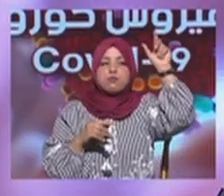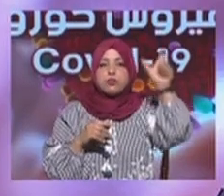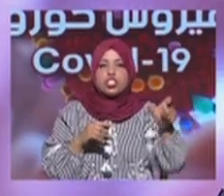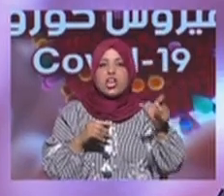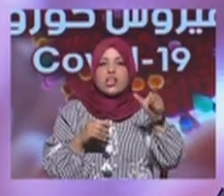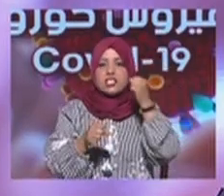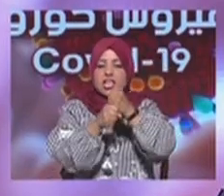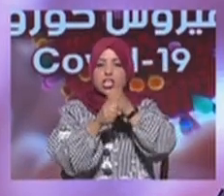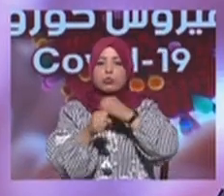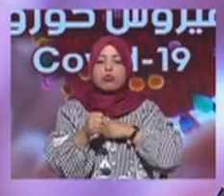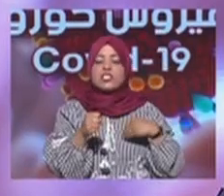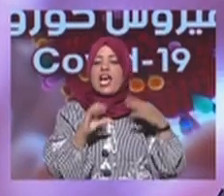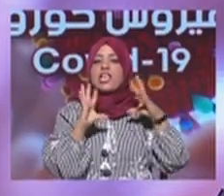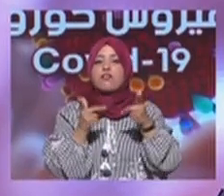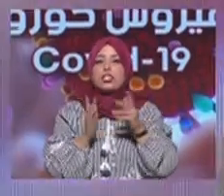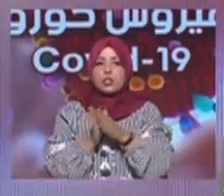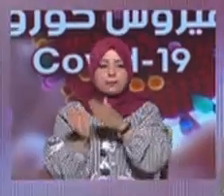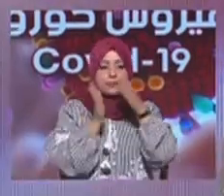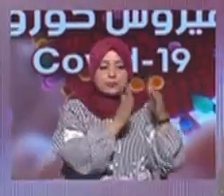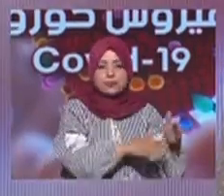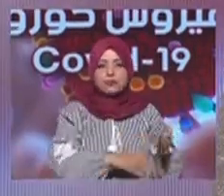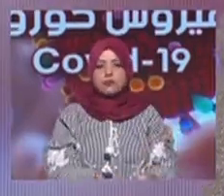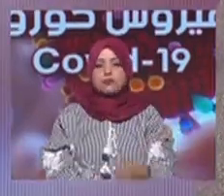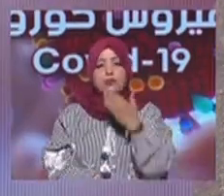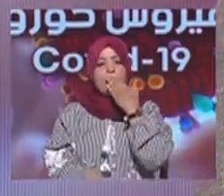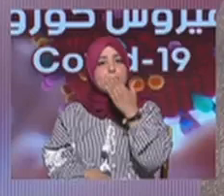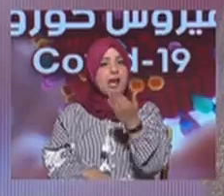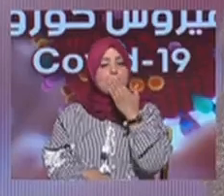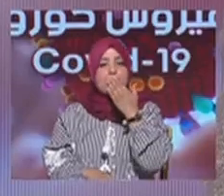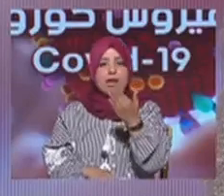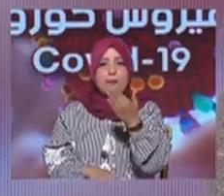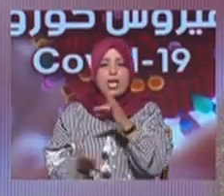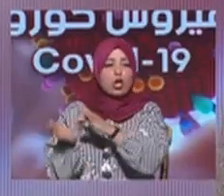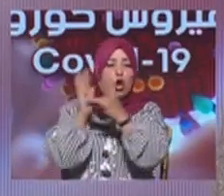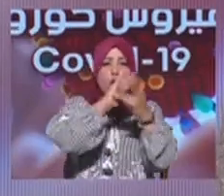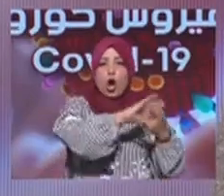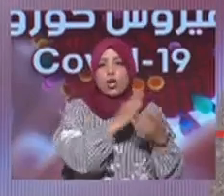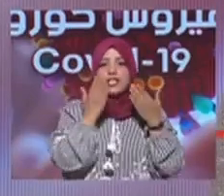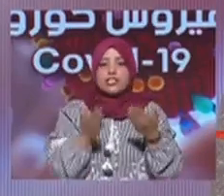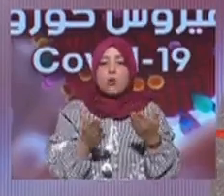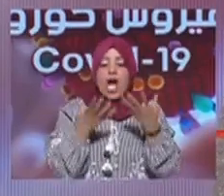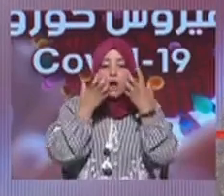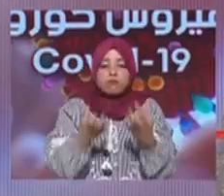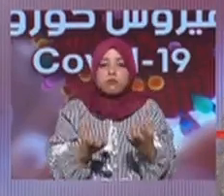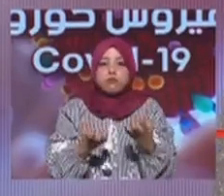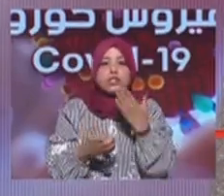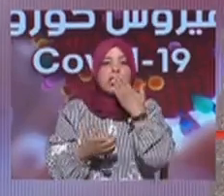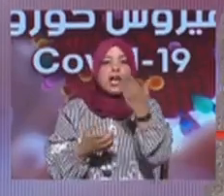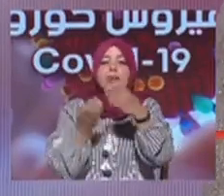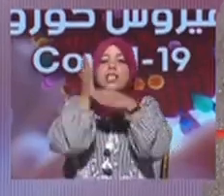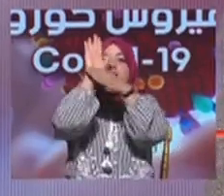المخبر المرجعي اللي بشان يكون انا نحب مرحبا بك على السلامه مرحبا بكم الكل نحب نقدم